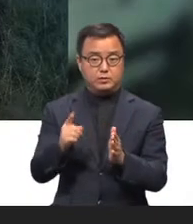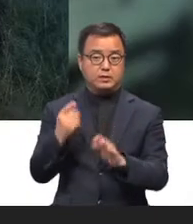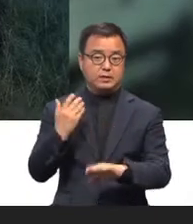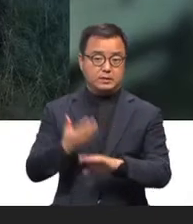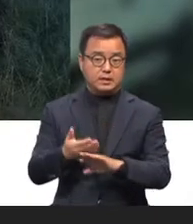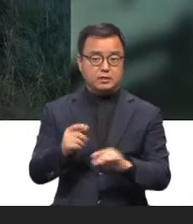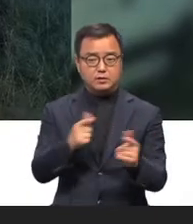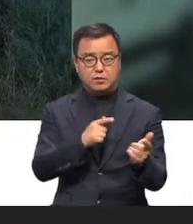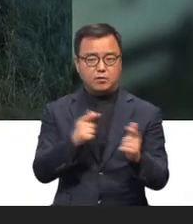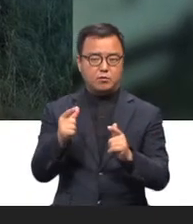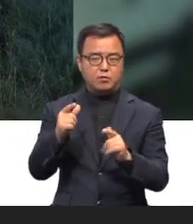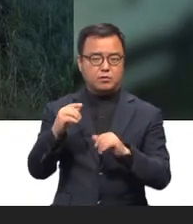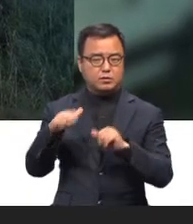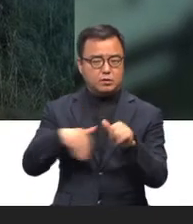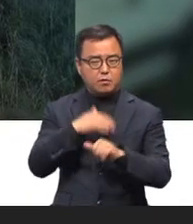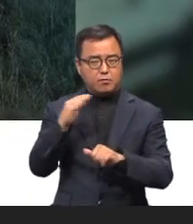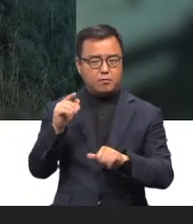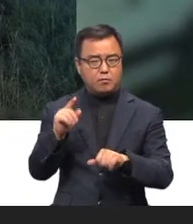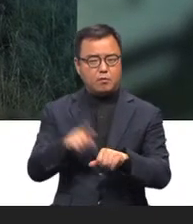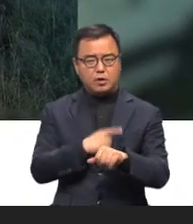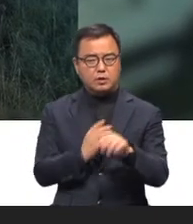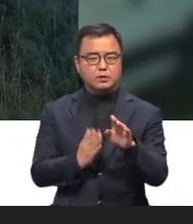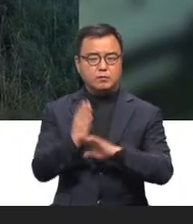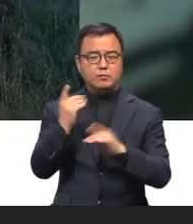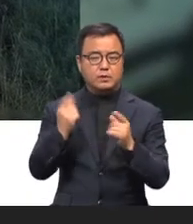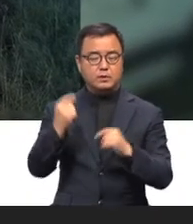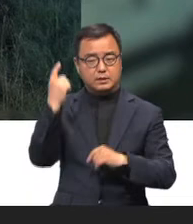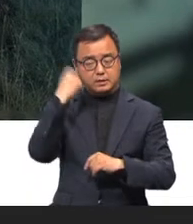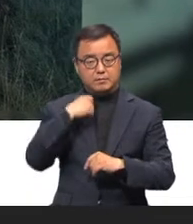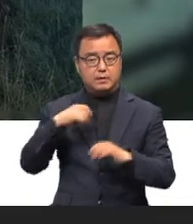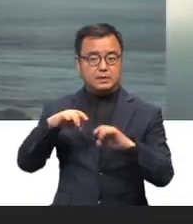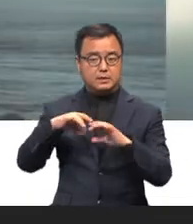어떤 초현실주의 작가의 작품처럼 단순한